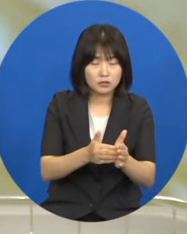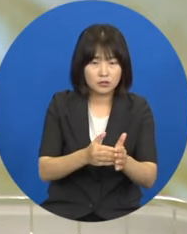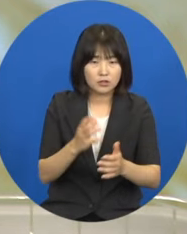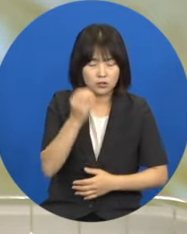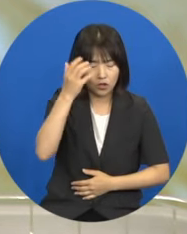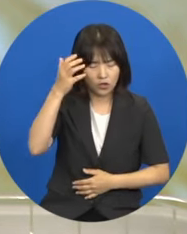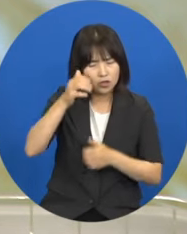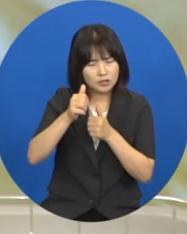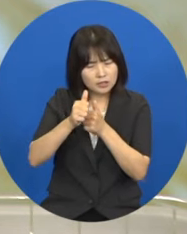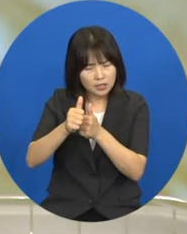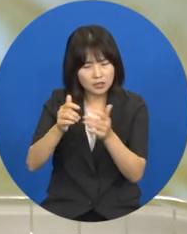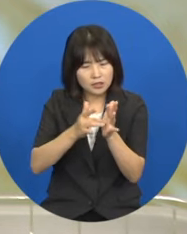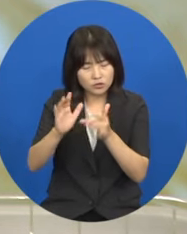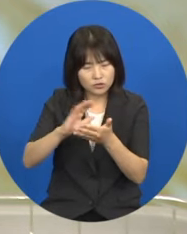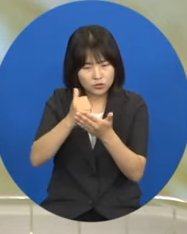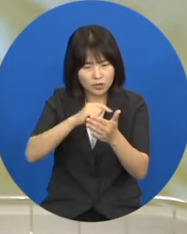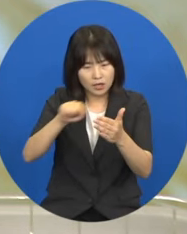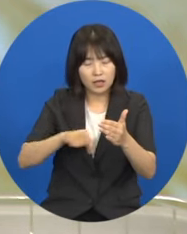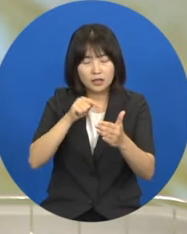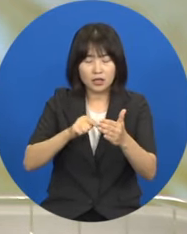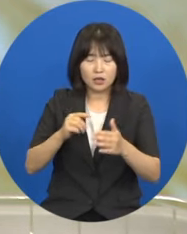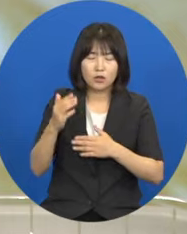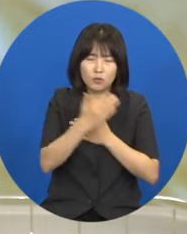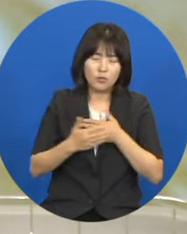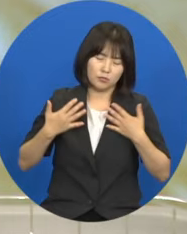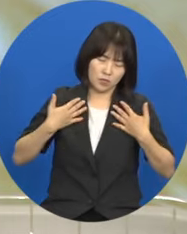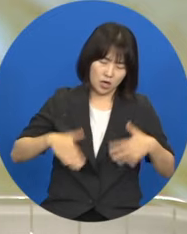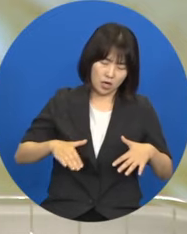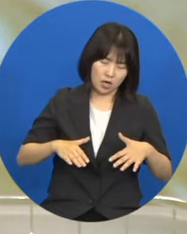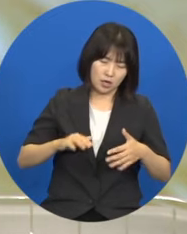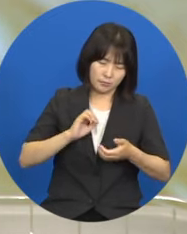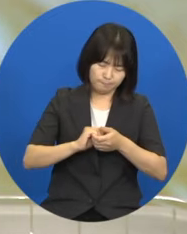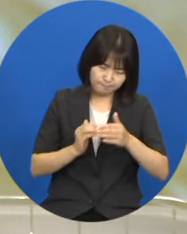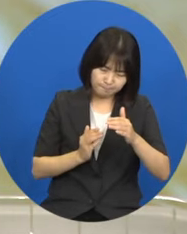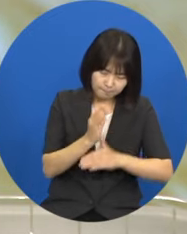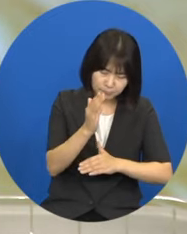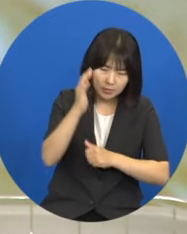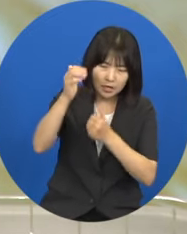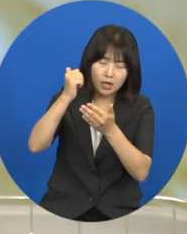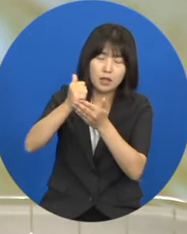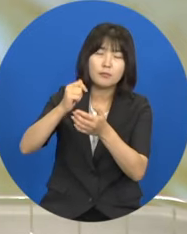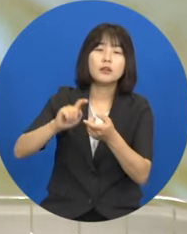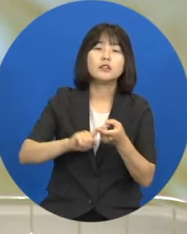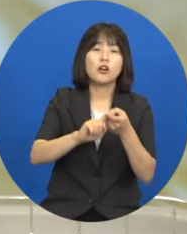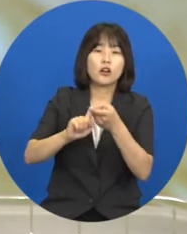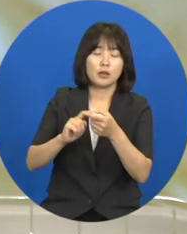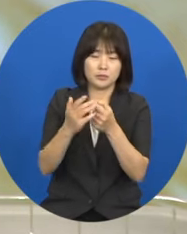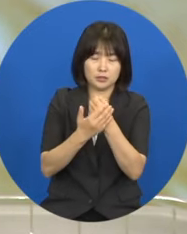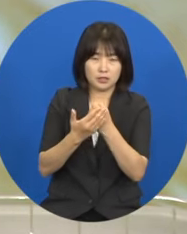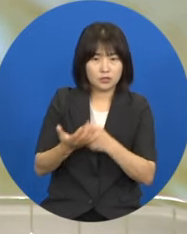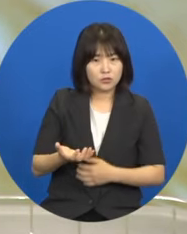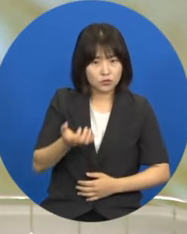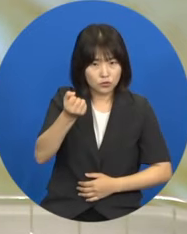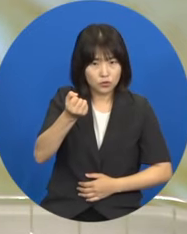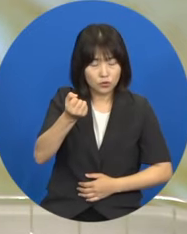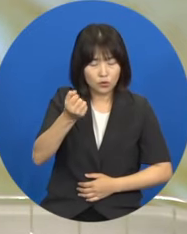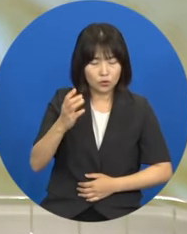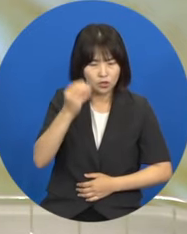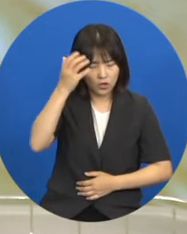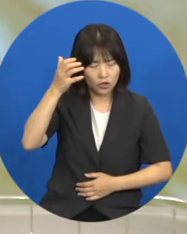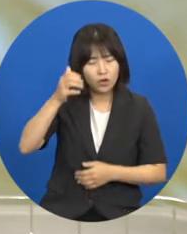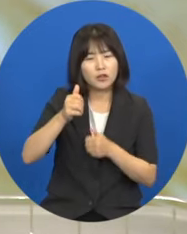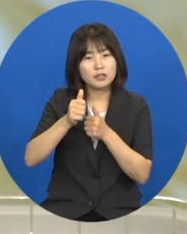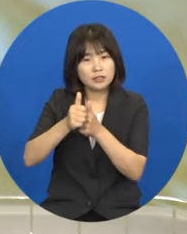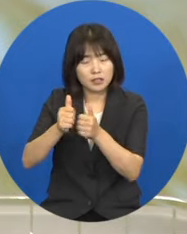우리 몸의 연약함을 극복하고 초월하여 하나님과 연합하는 은혜를 누릴 뿐 아니라 성령을 따라 예수